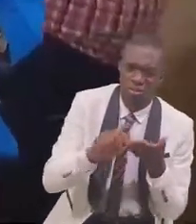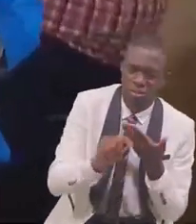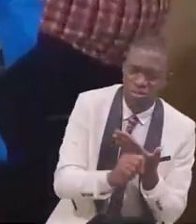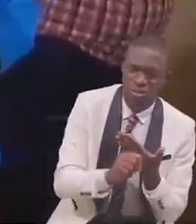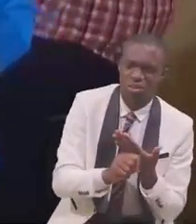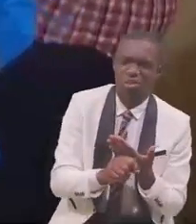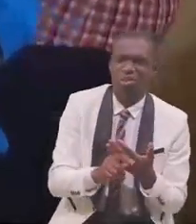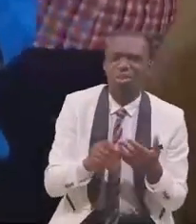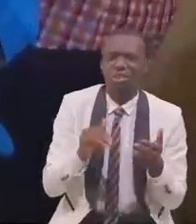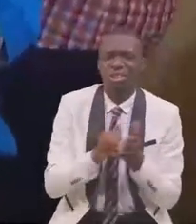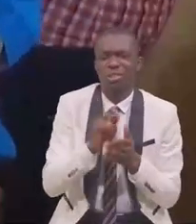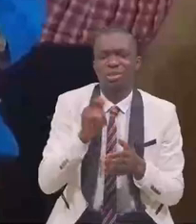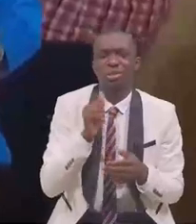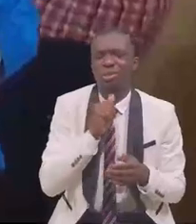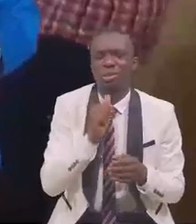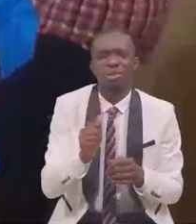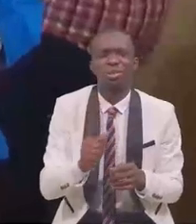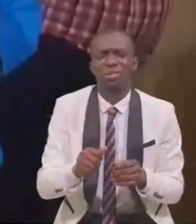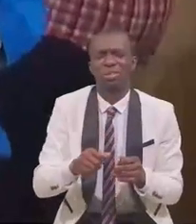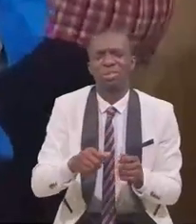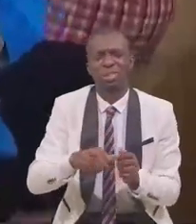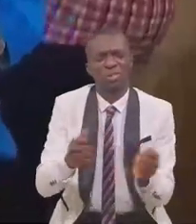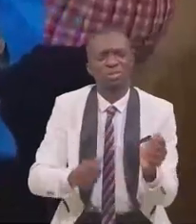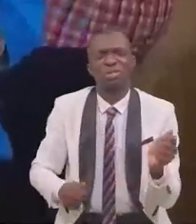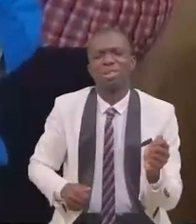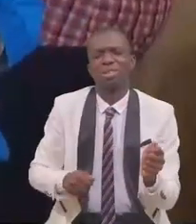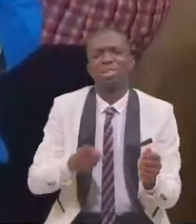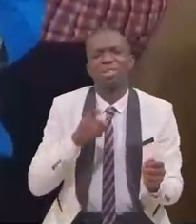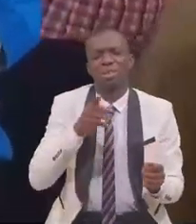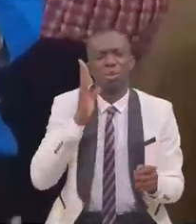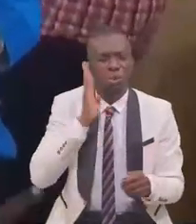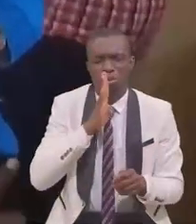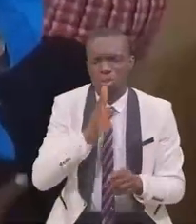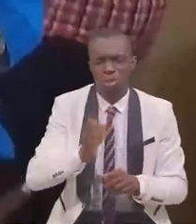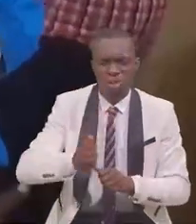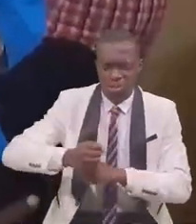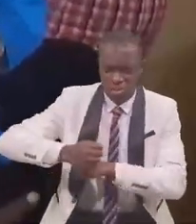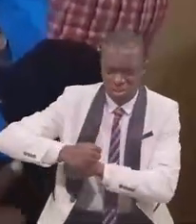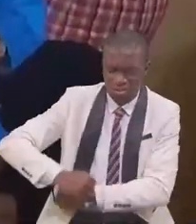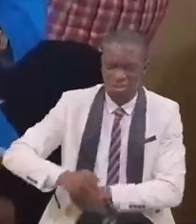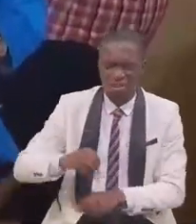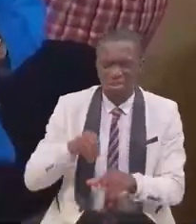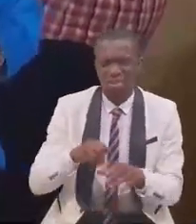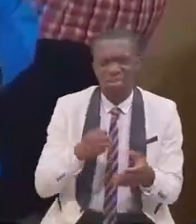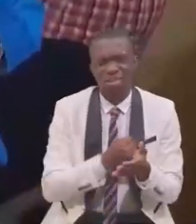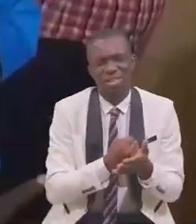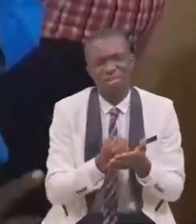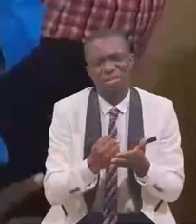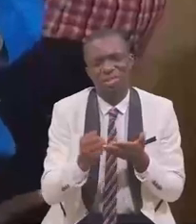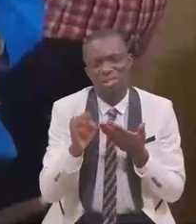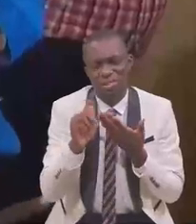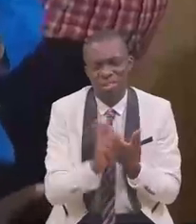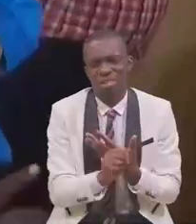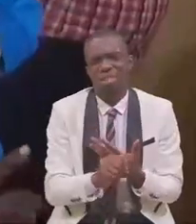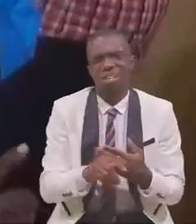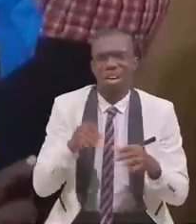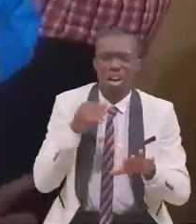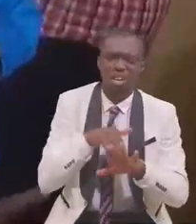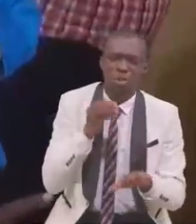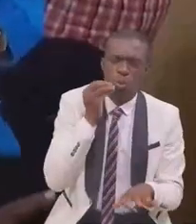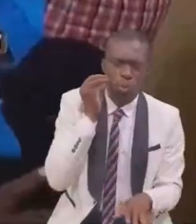Que vous soyez préservés dans la sanctification à la maison. Que vous soyez sanctifiés à l'œuvre. Que vous